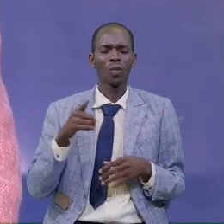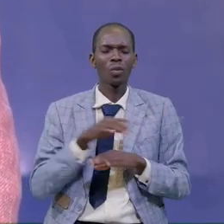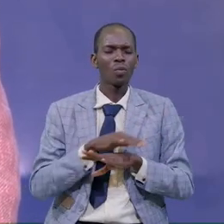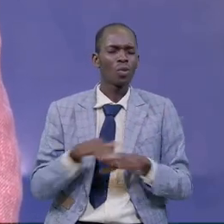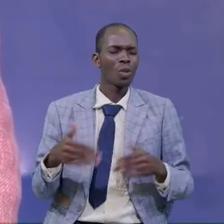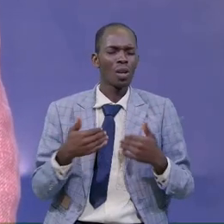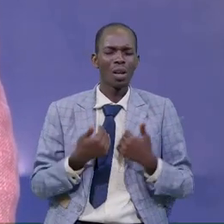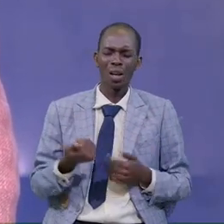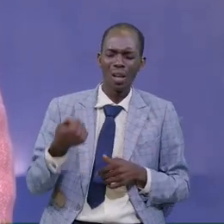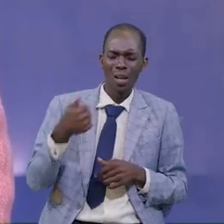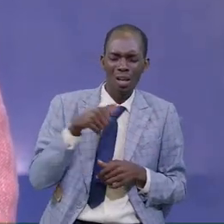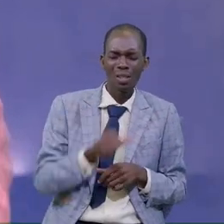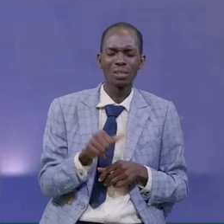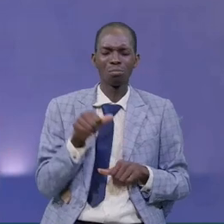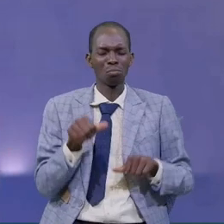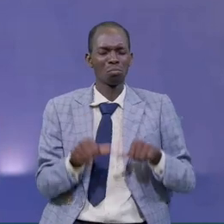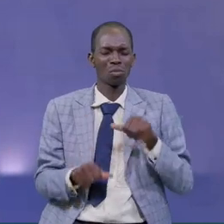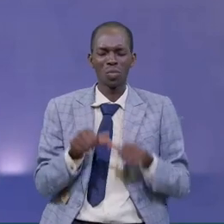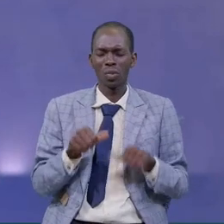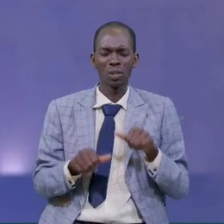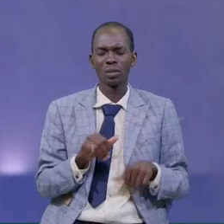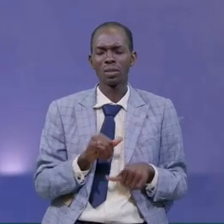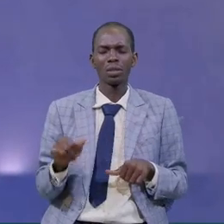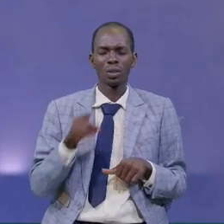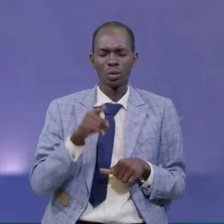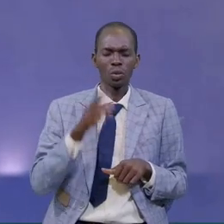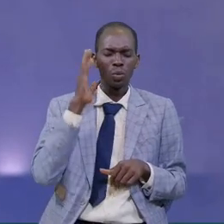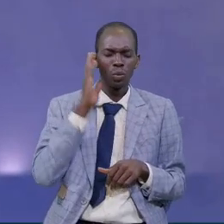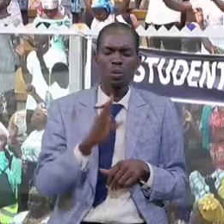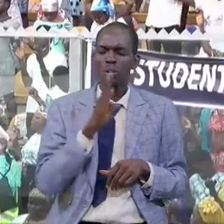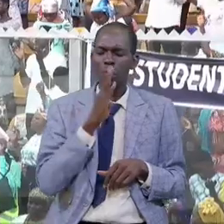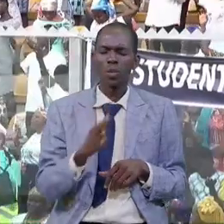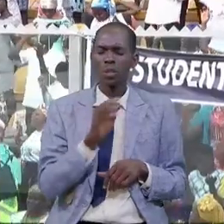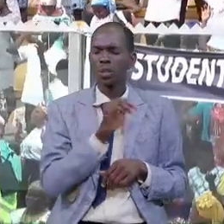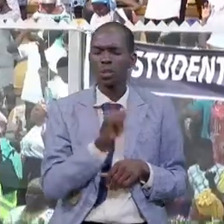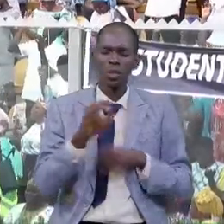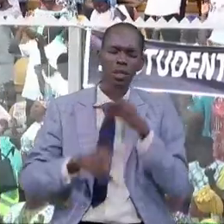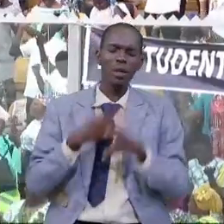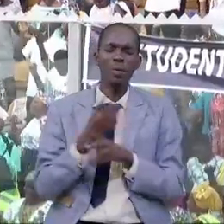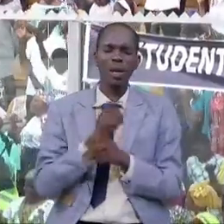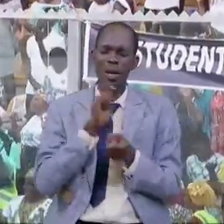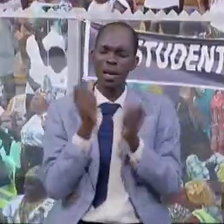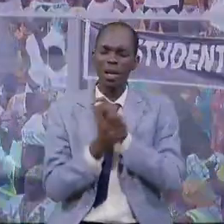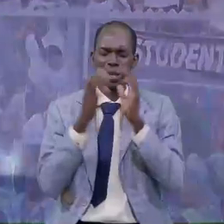Je n'ai aucune ombre de doute. Tu seras un changeur de monde.